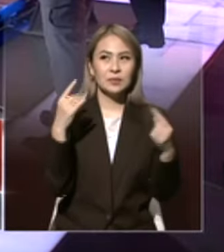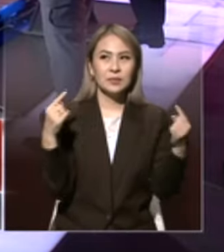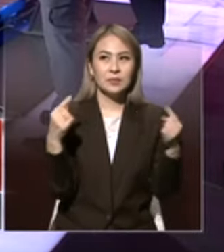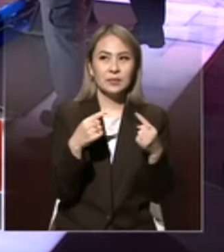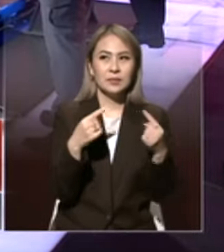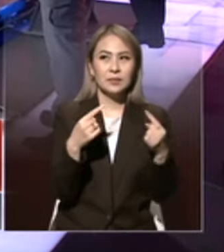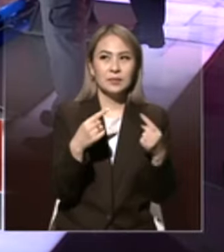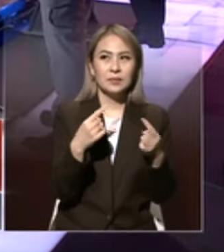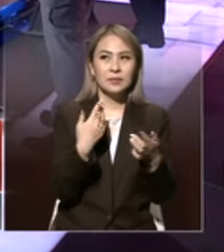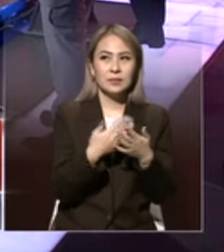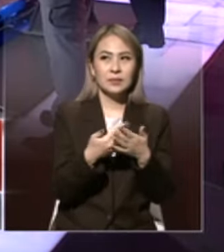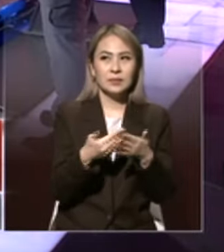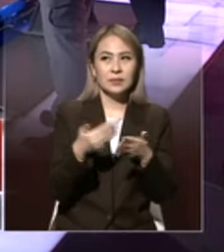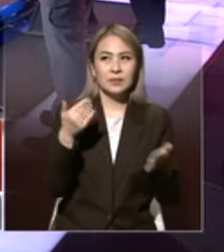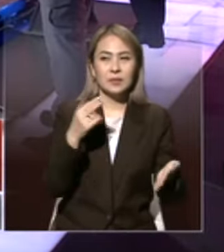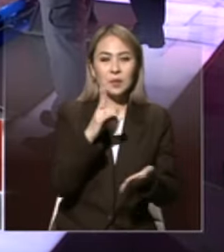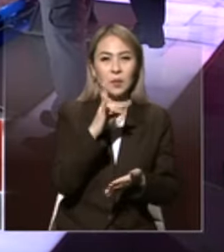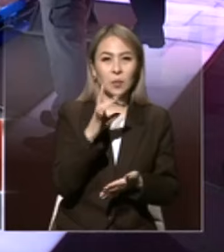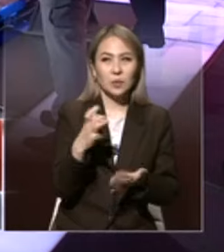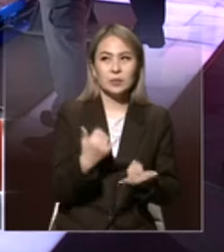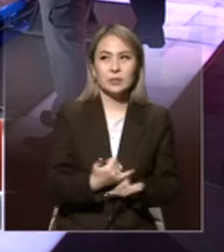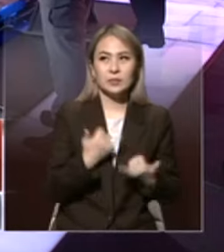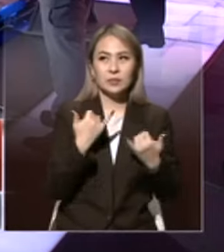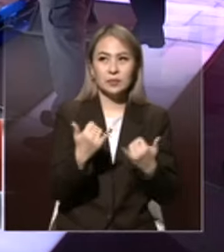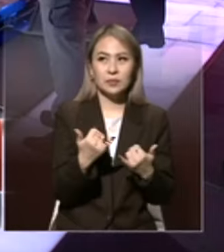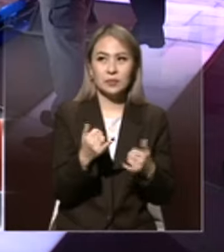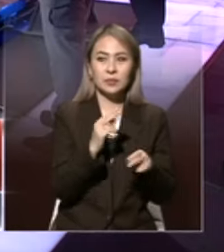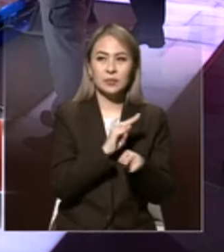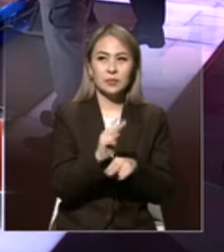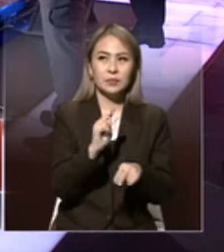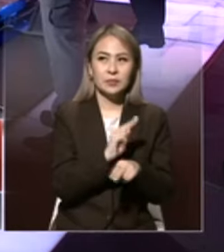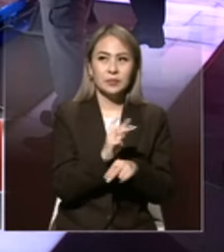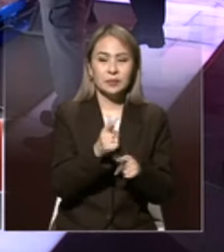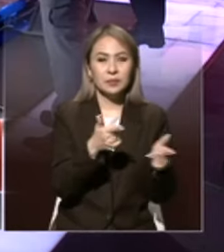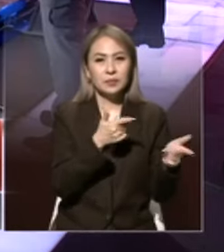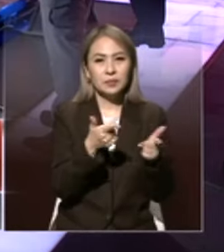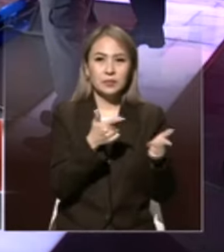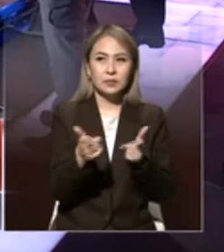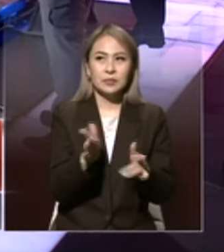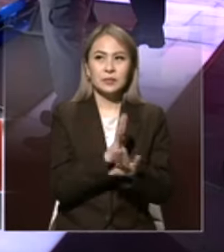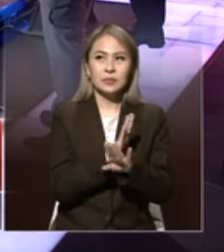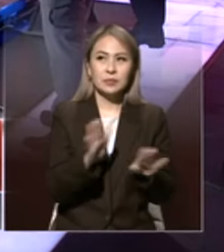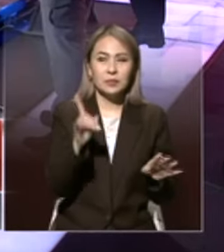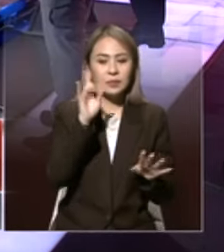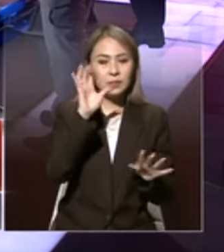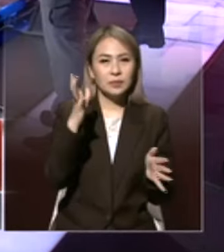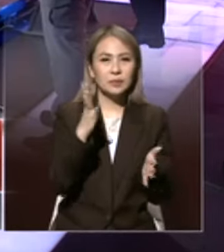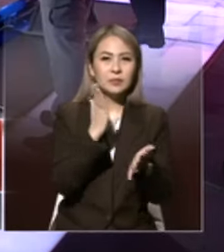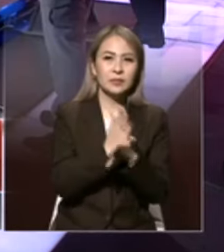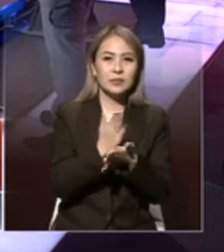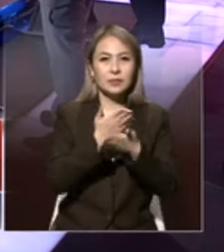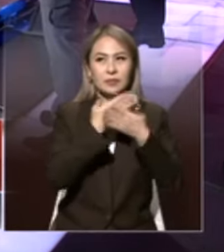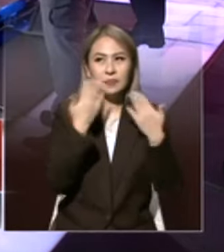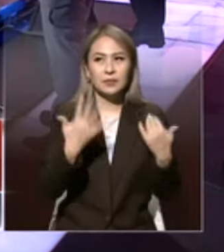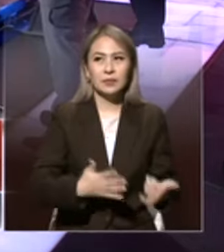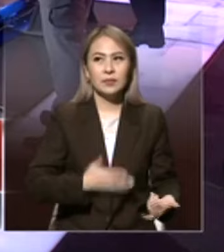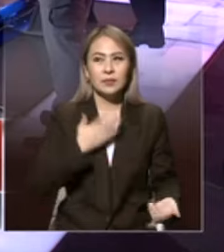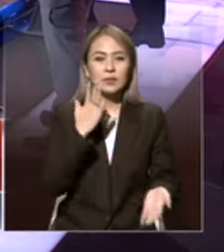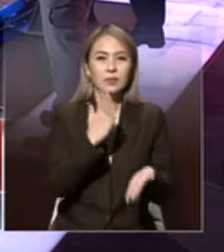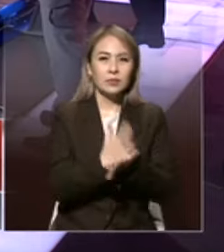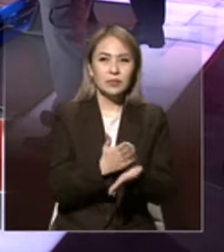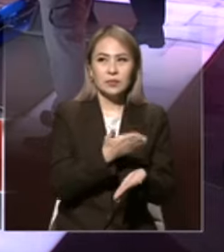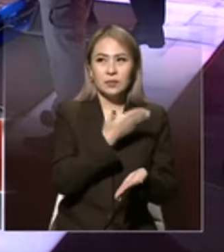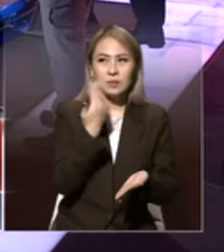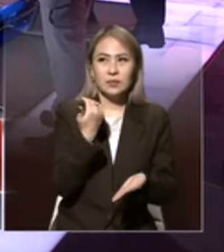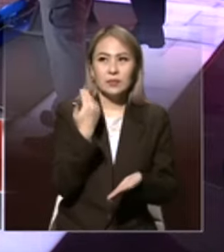отыр, мысалға алдымен бірінші курс өткізесің, отбасында дайындық курсын, отбасында дайынсың ба, дайын емессің ба, психологиялық дайындығың бар ма, эмоционалдық дайындығың бар ма деген